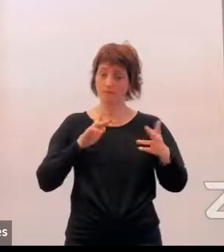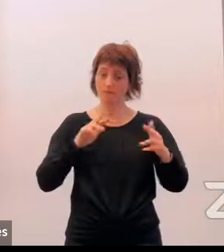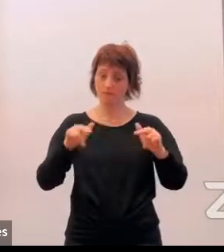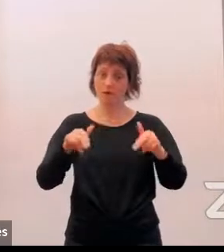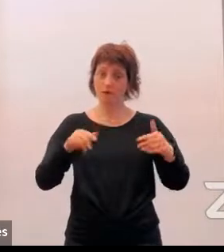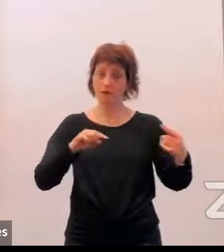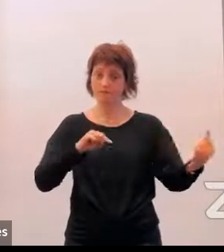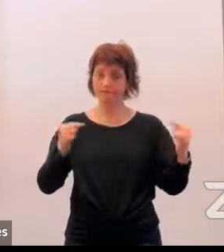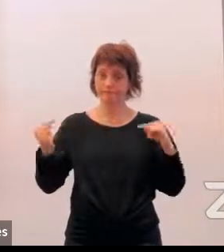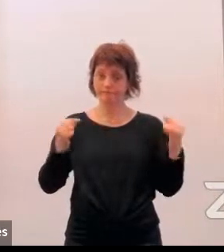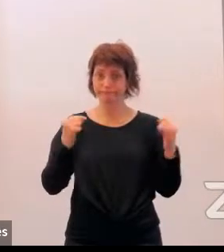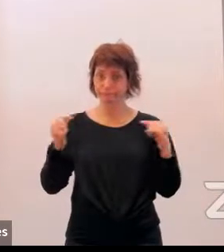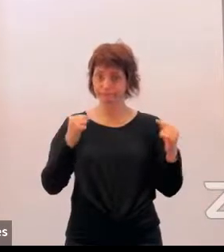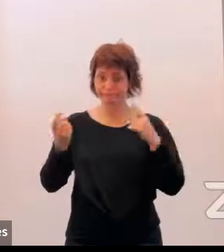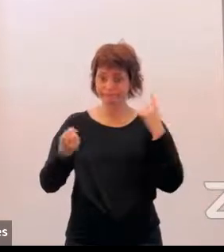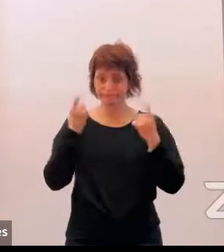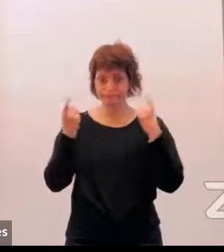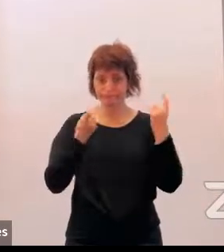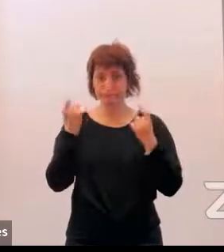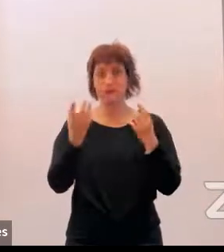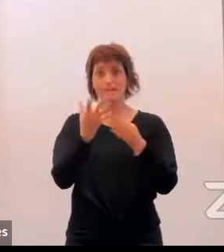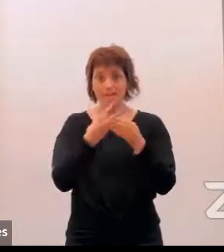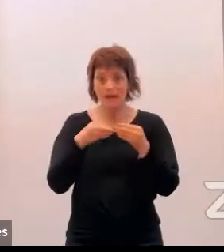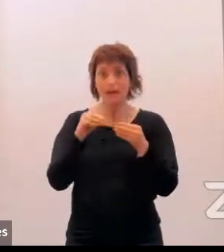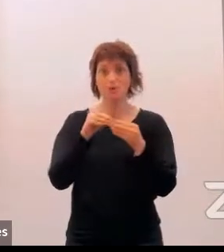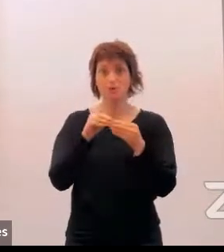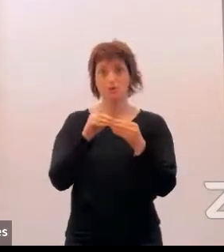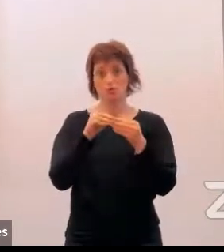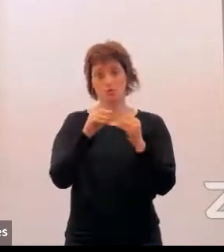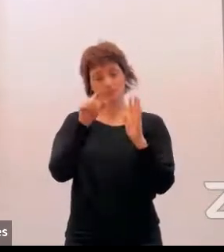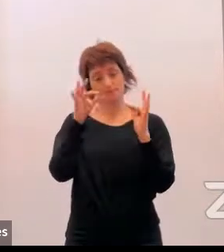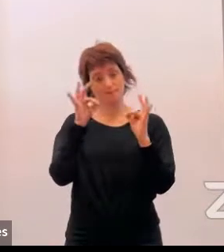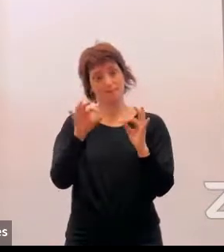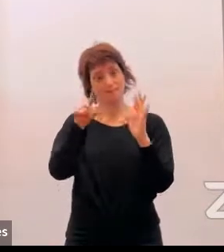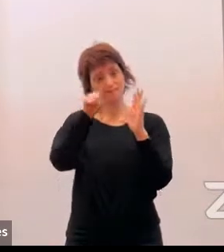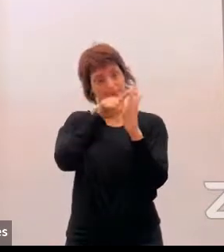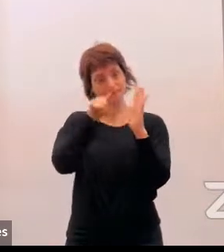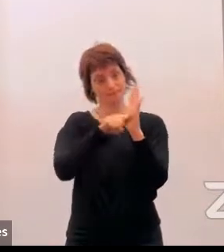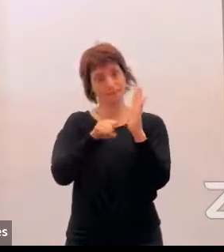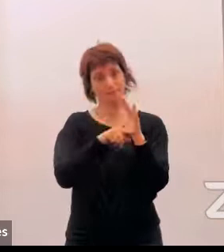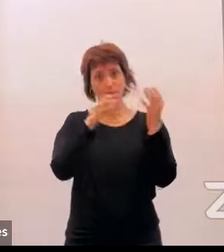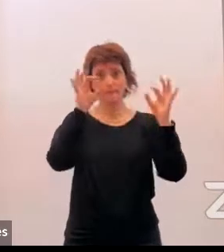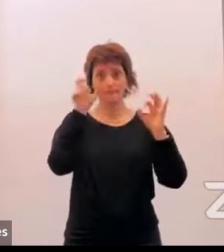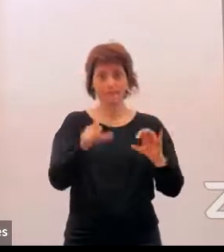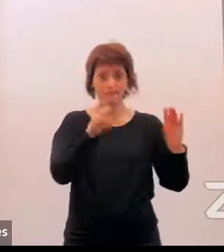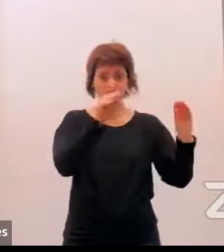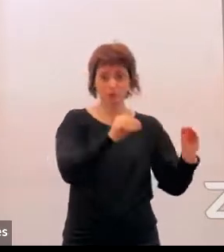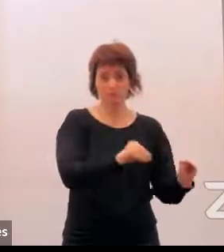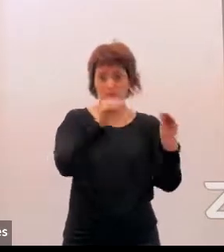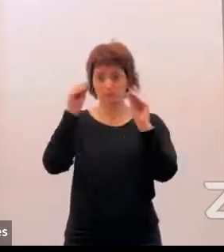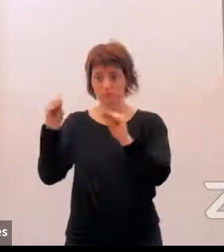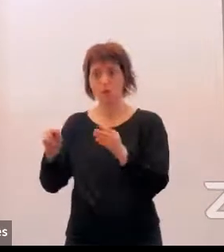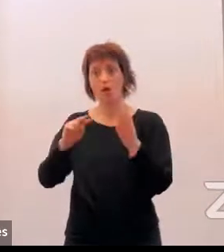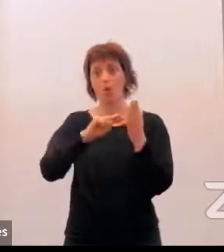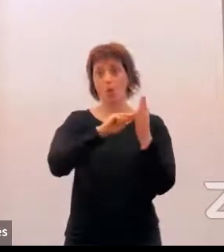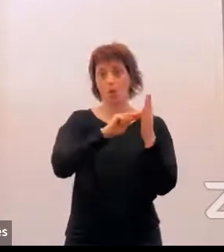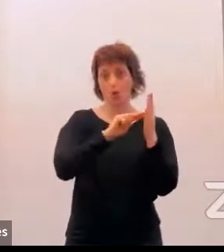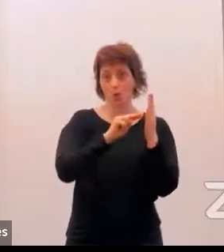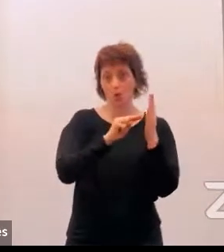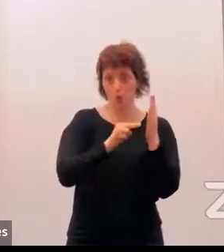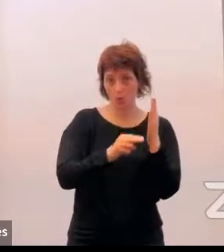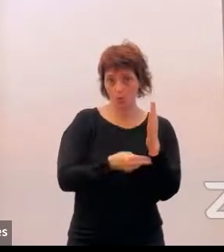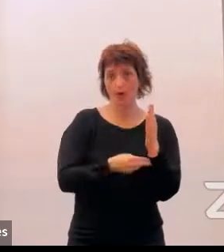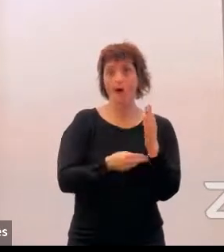vont préciser et définir le transfert des contrats, alors c'est plus pour la